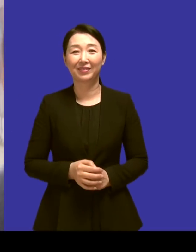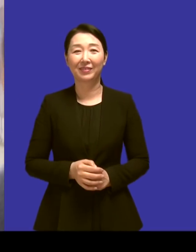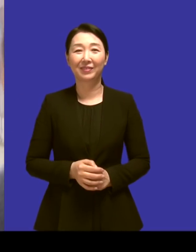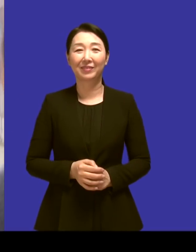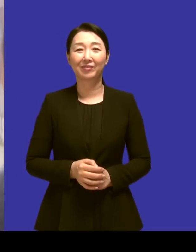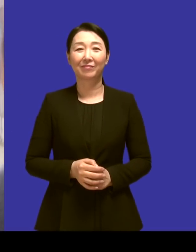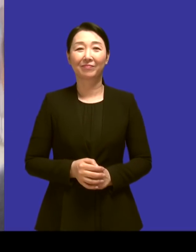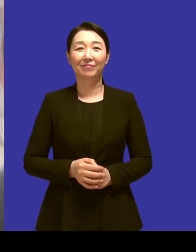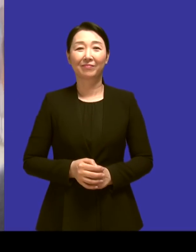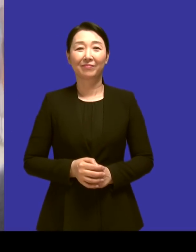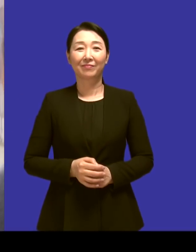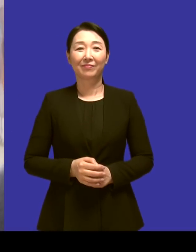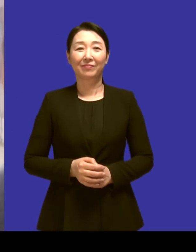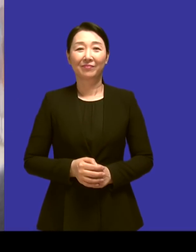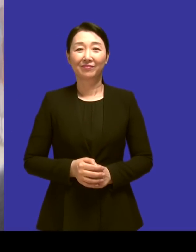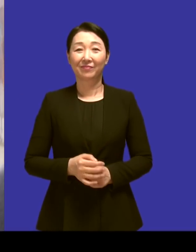제가